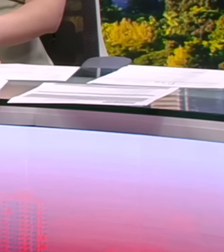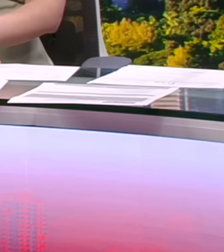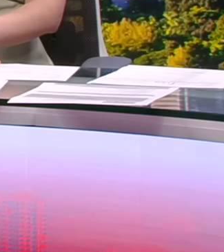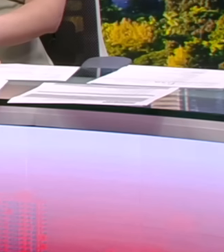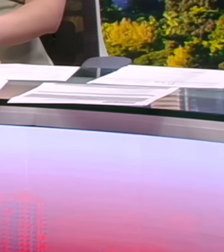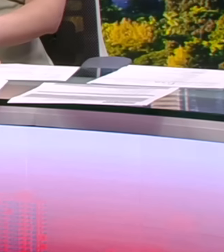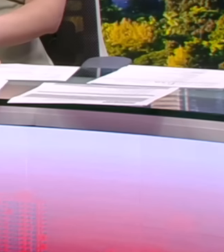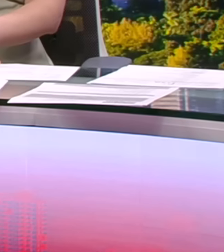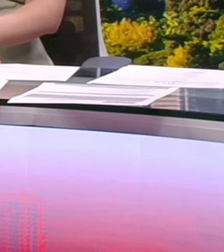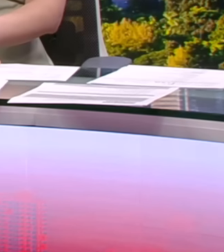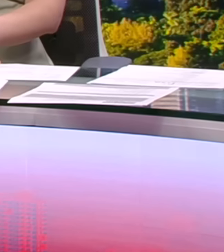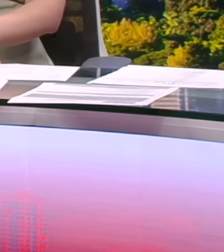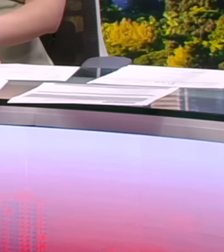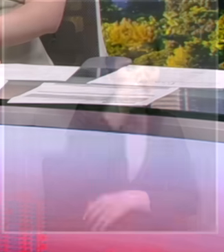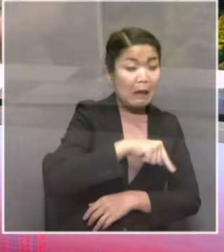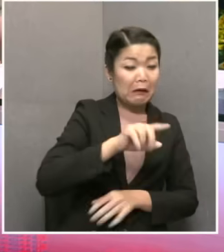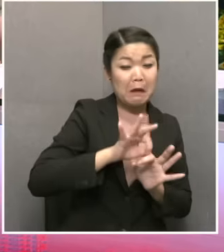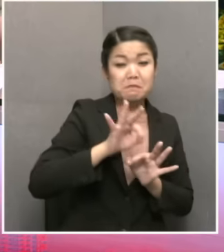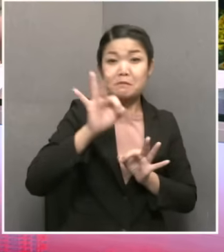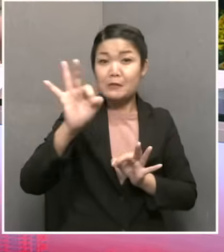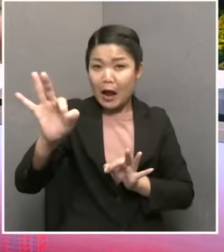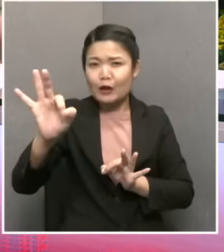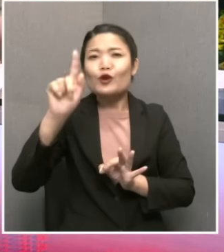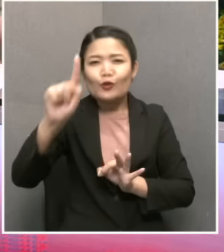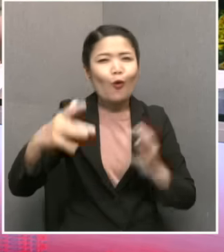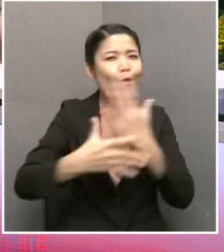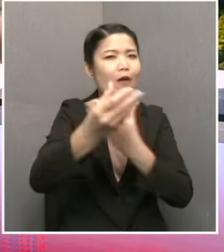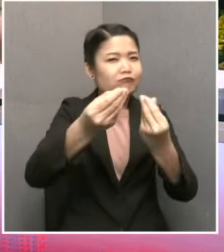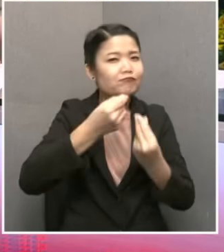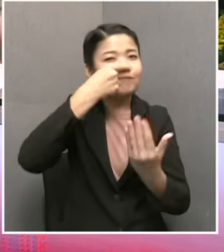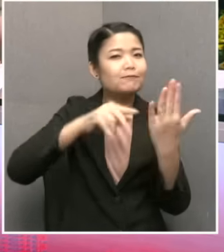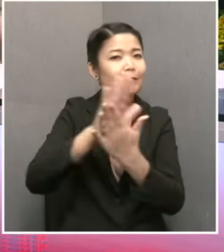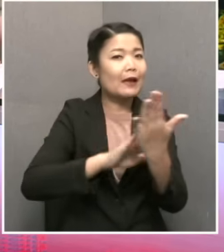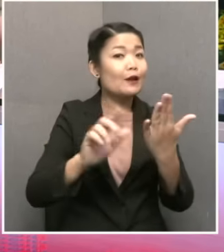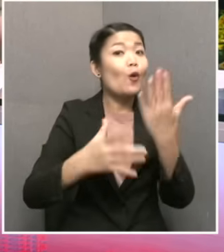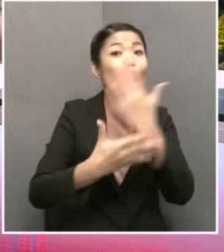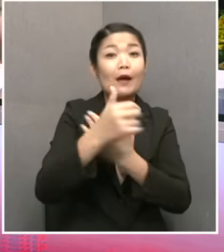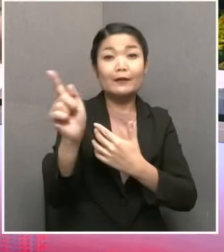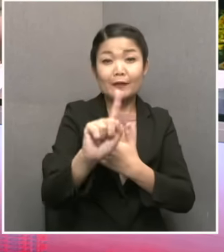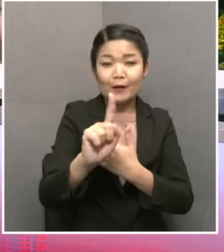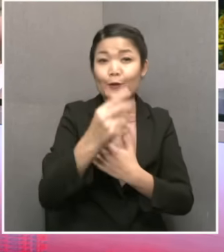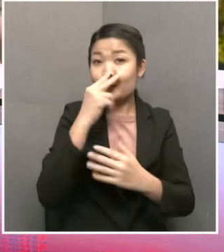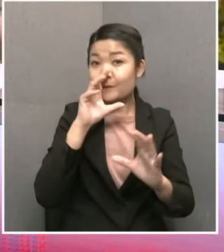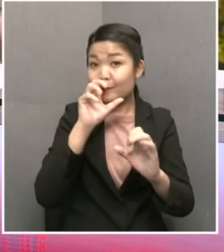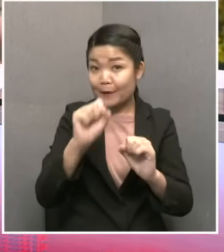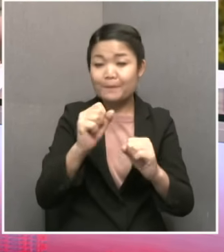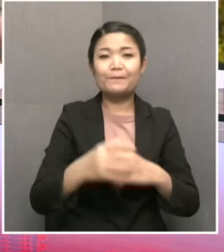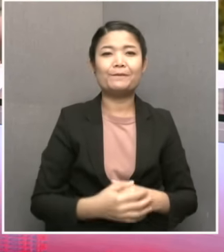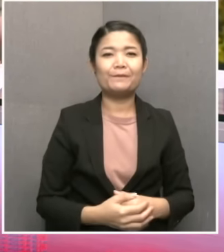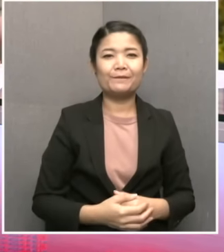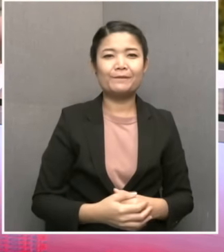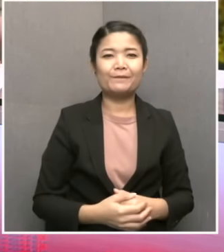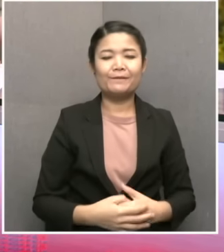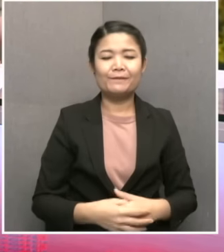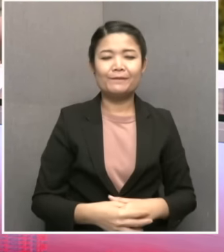อยู่ห่างไกลจากบ้านเราแต่ต้องมีโอกาสสำหรับประเทศไทยมากมายนะครับจะมีโอกาสอะไรบ้างไปหาคำตอบพร้อมกันในช่วงนี้ไปตามเกม